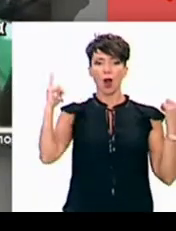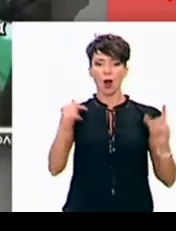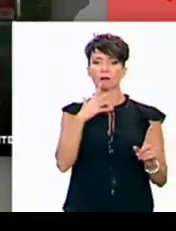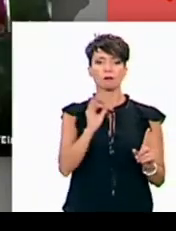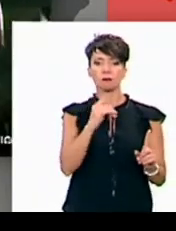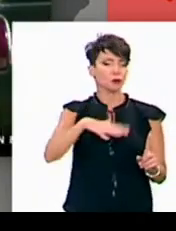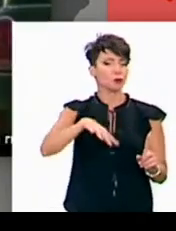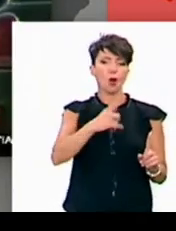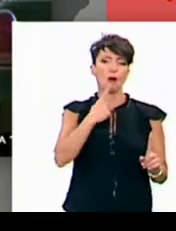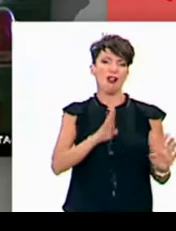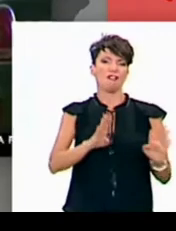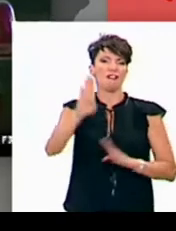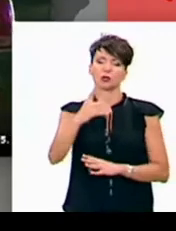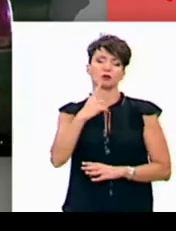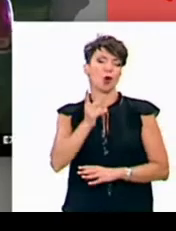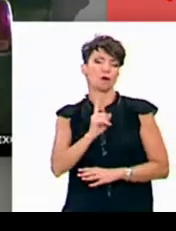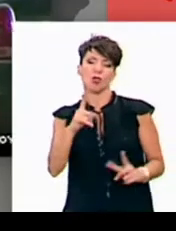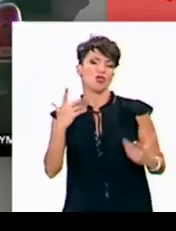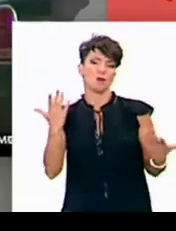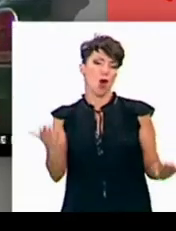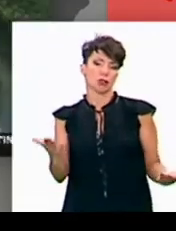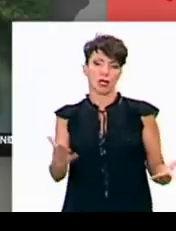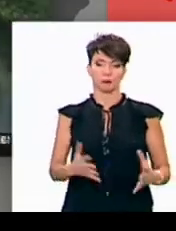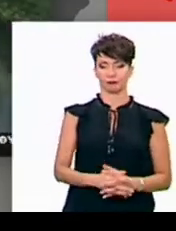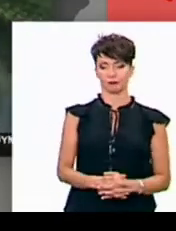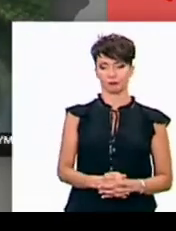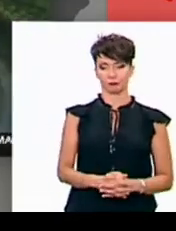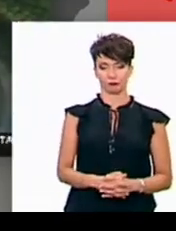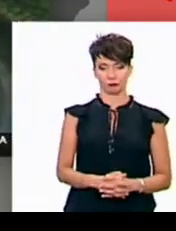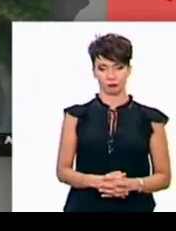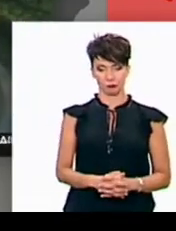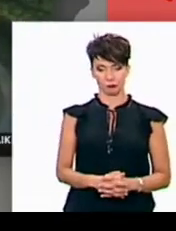Από τη Ρώμη για τον Αλφα, Θόδωρος Ανδρεάδης Σιγελάκης.